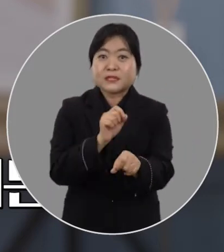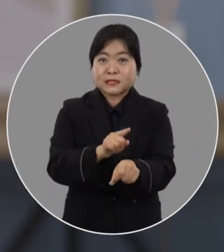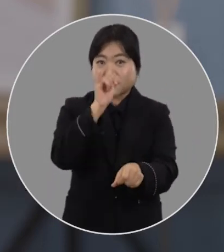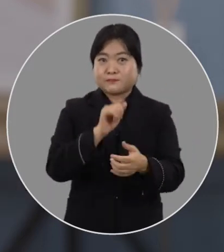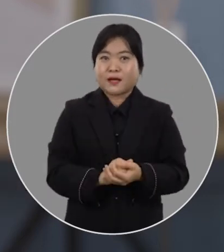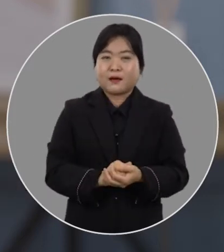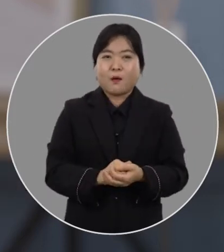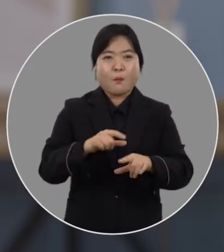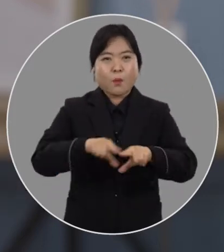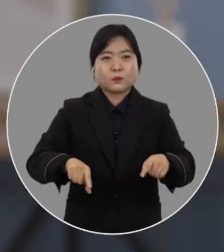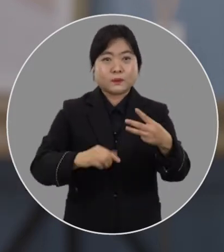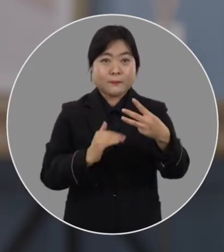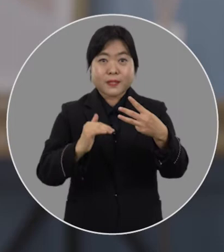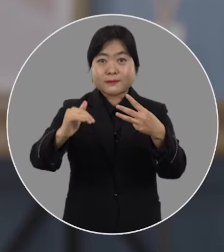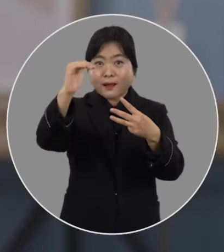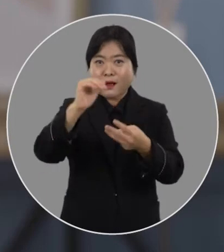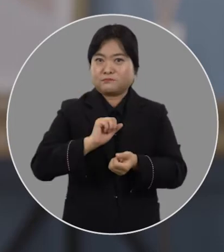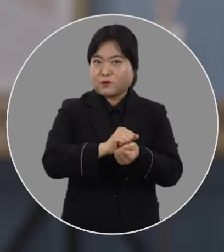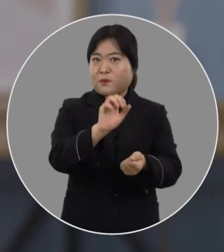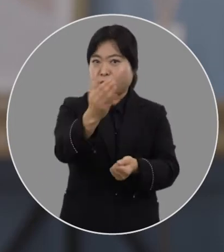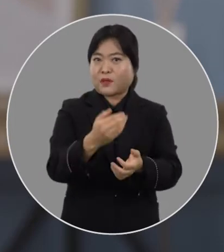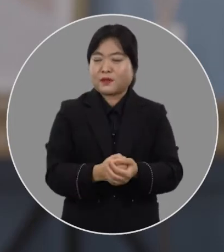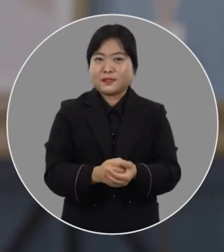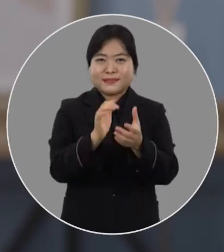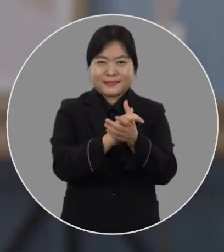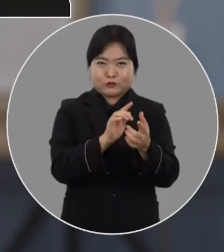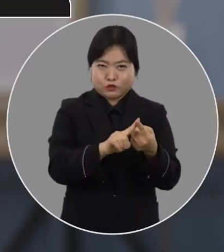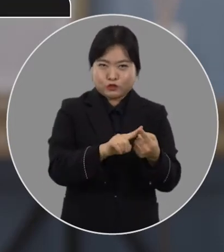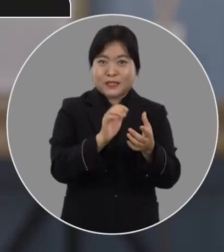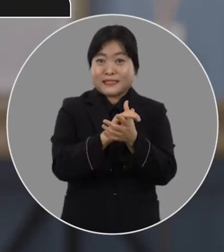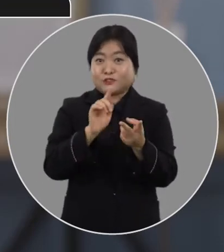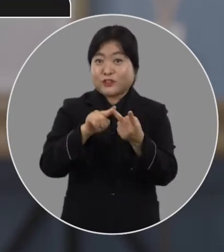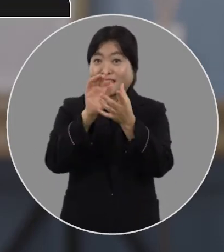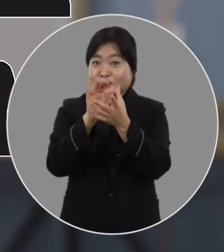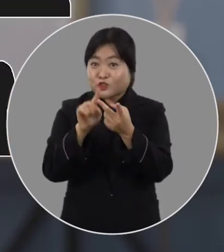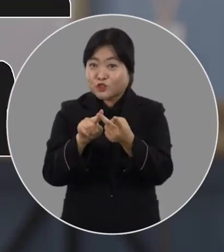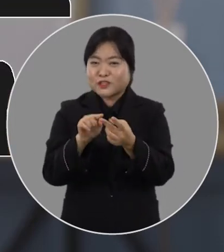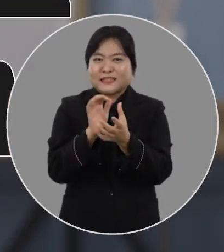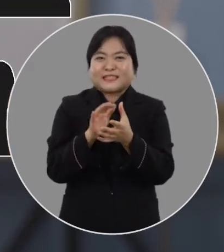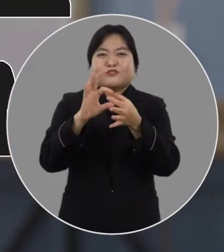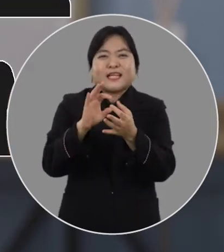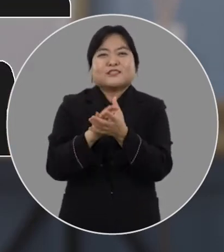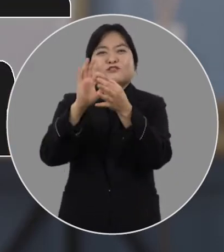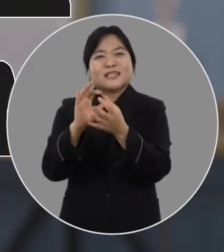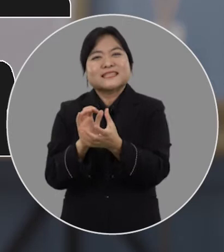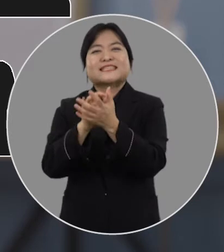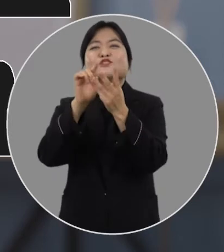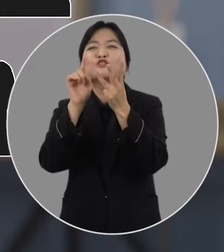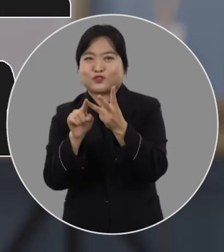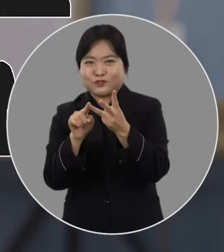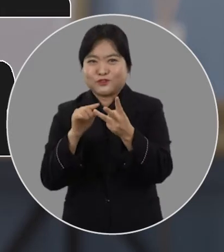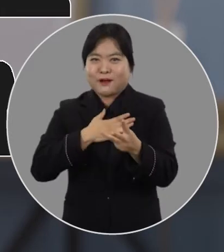있습니다. 보통 3단계로 전파가 되는데요. 친구, 친구의 친구, 친구의 친구의 친구를